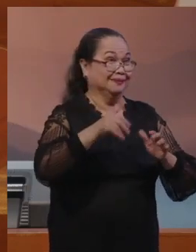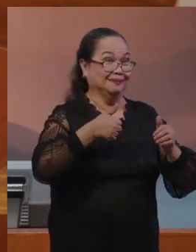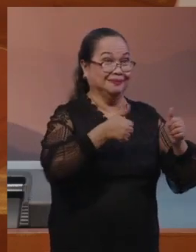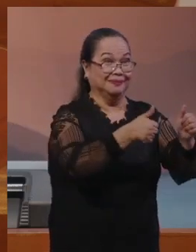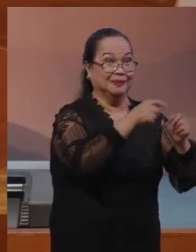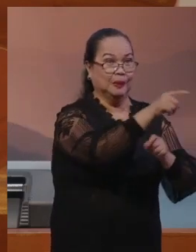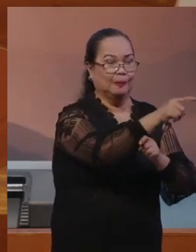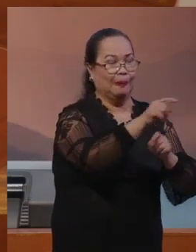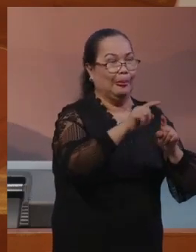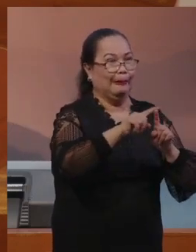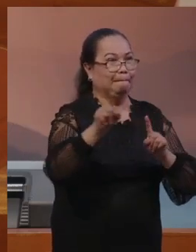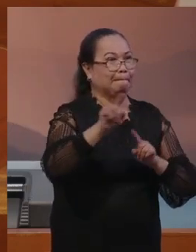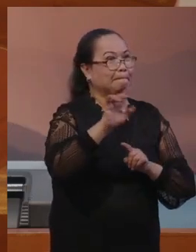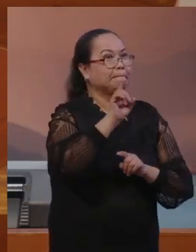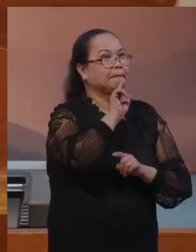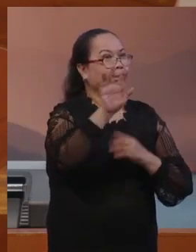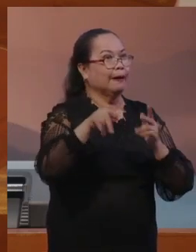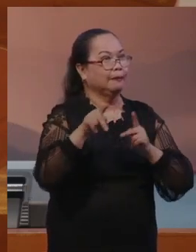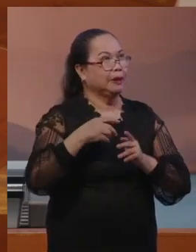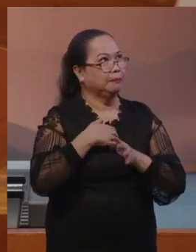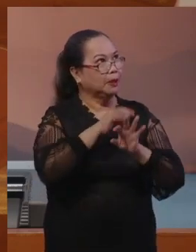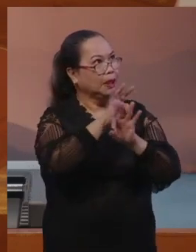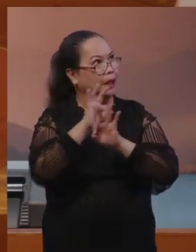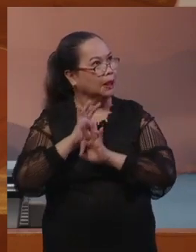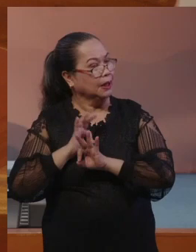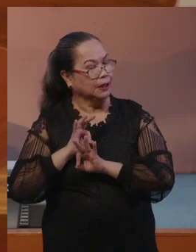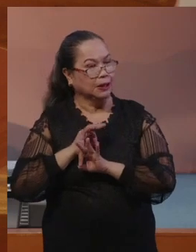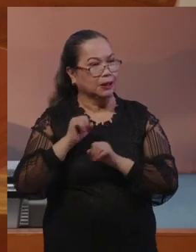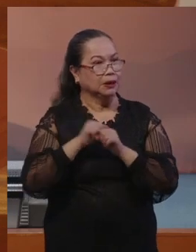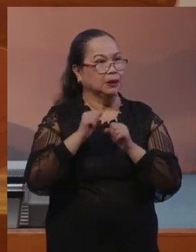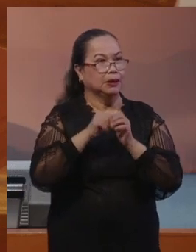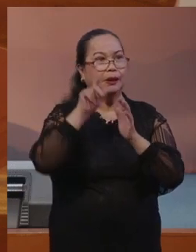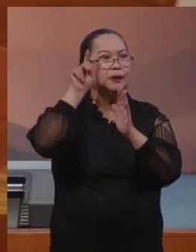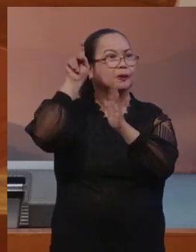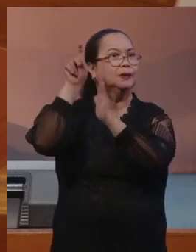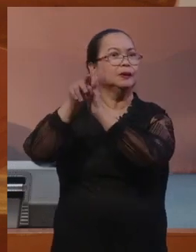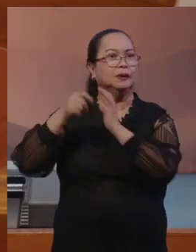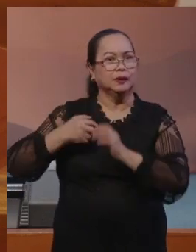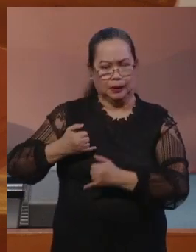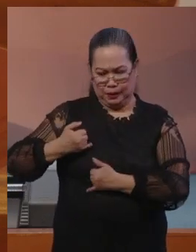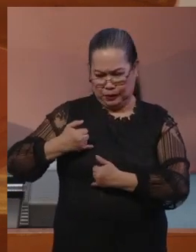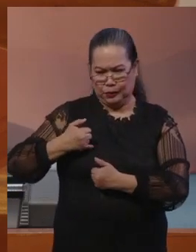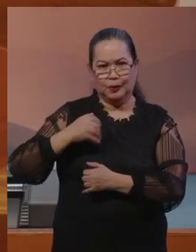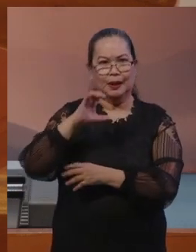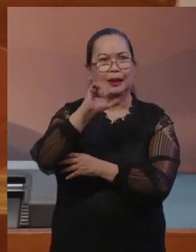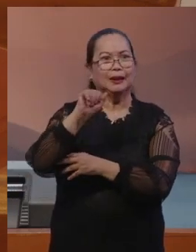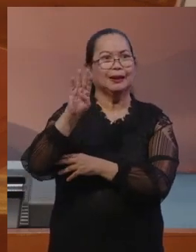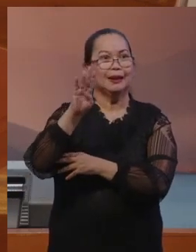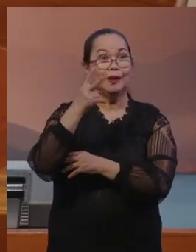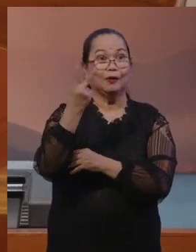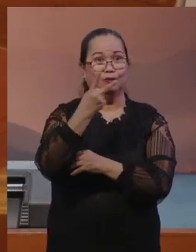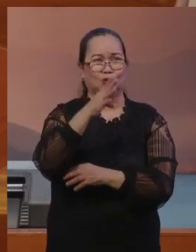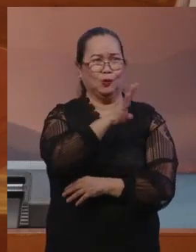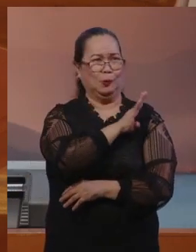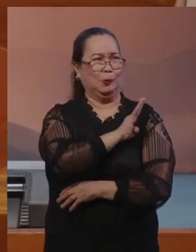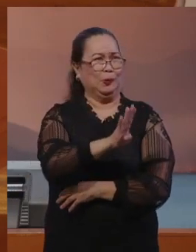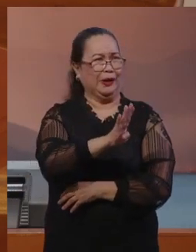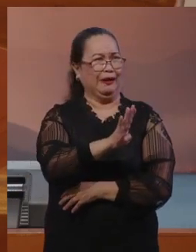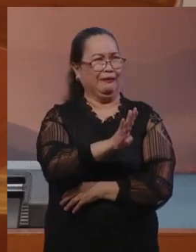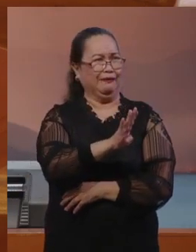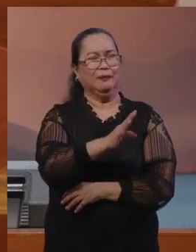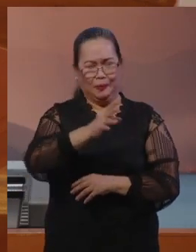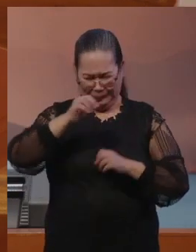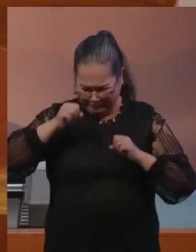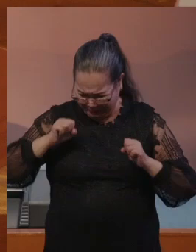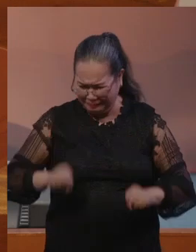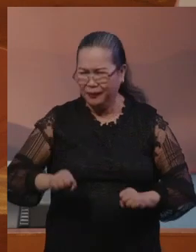sa kanila, ayaw na nga tumuloy ng mga tao. Gusto nga nilang batuhin at patayin si Joshua at si Caleb kasi silang dalawa lang ang positibo. Sabi